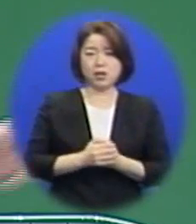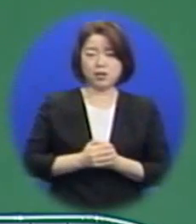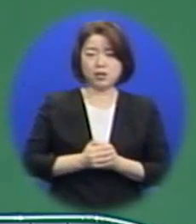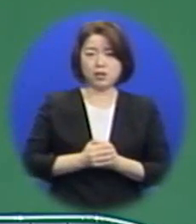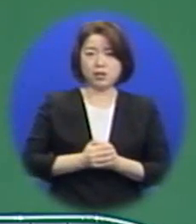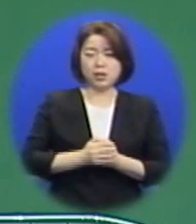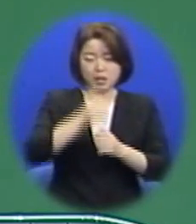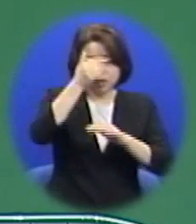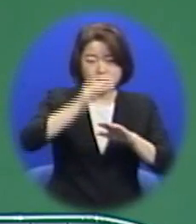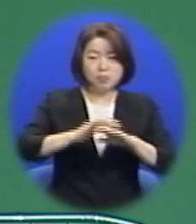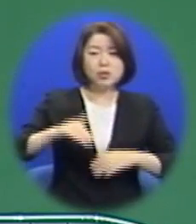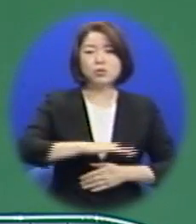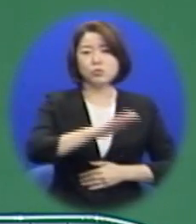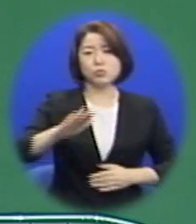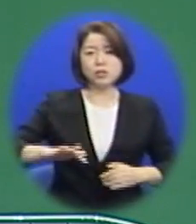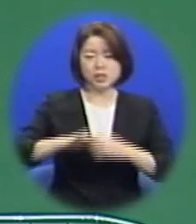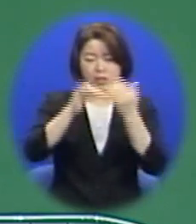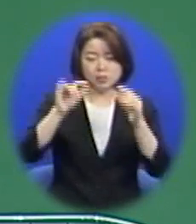완전히 바꿔요.